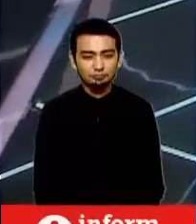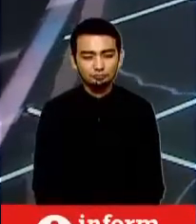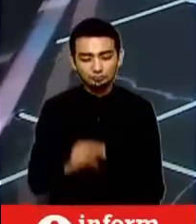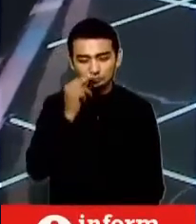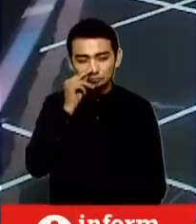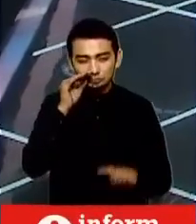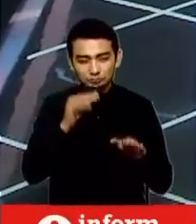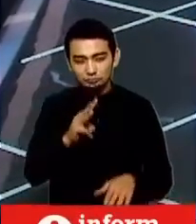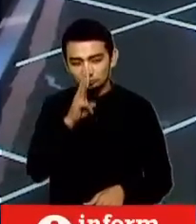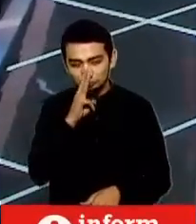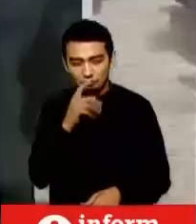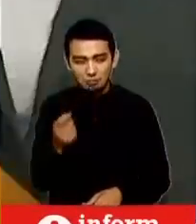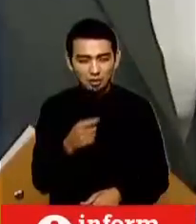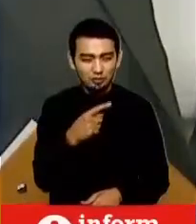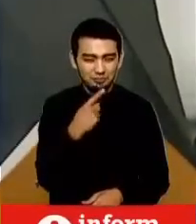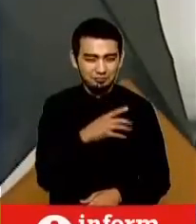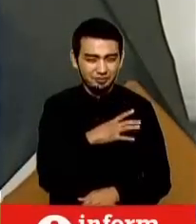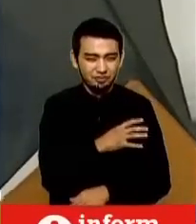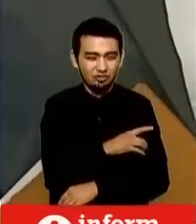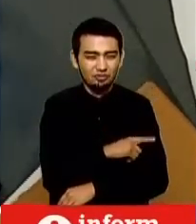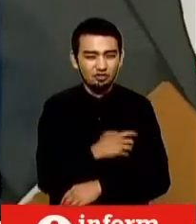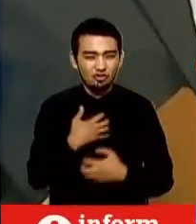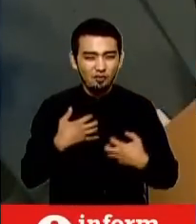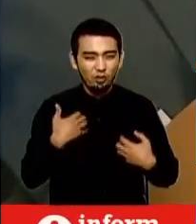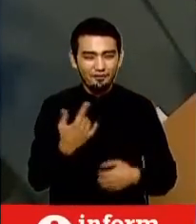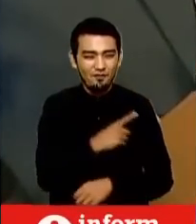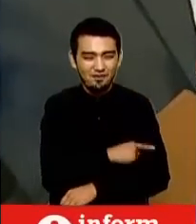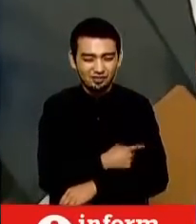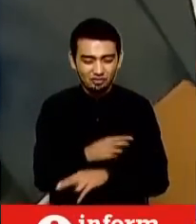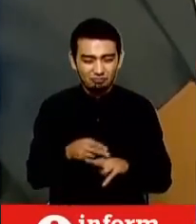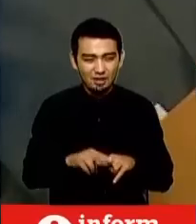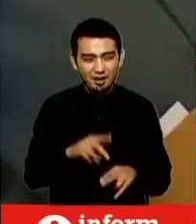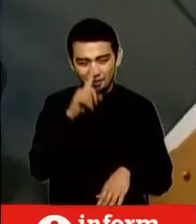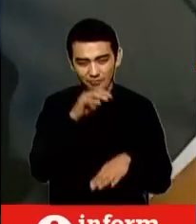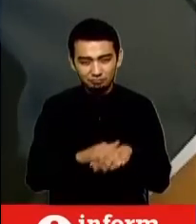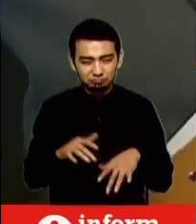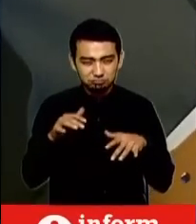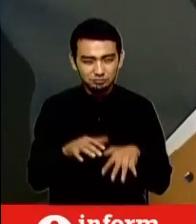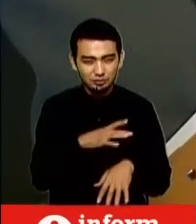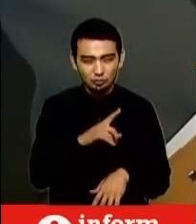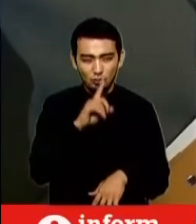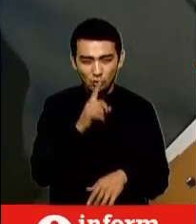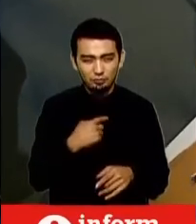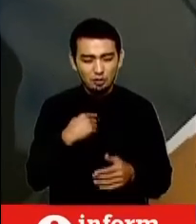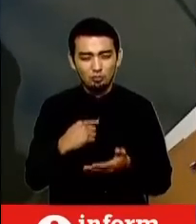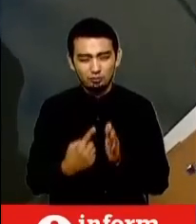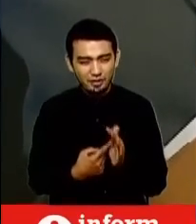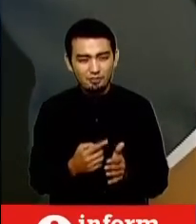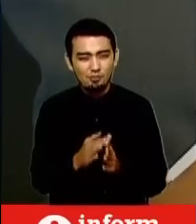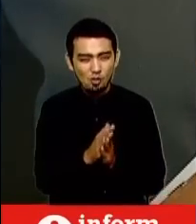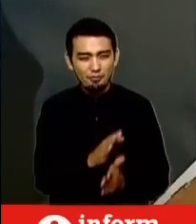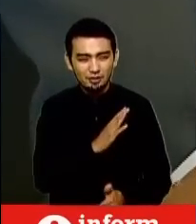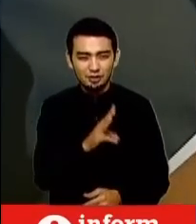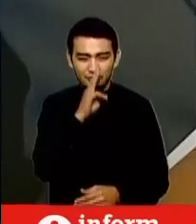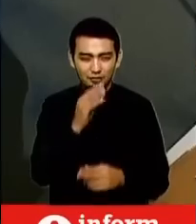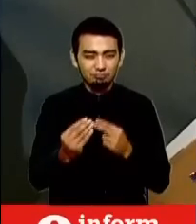Шымкентте жалақыға жарымадық деген мал дәрігерлері әкімдіктің алдына жиналды. Олар бір жылдан бері еңбекақыларын көтеріп талап етіп, жауапты